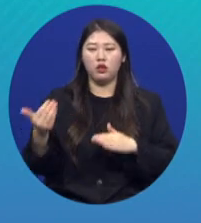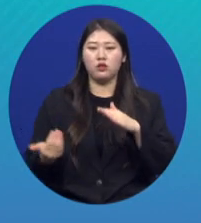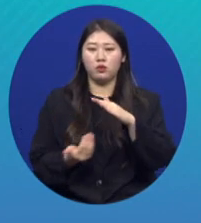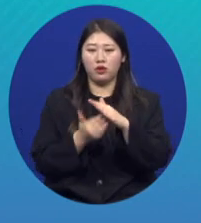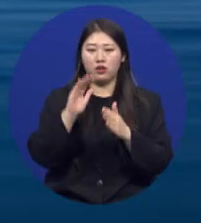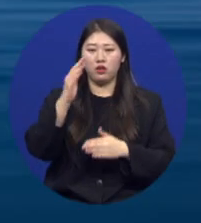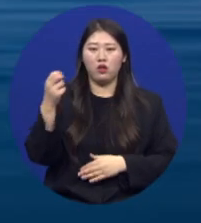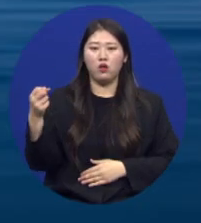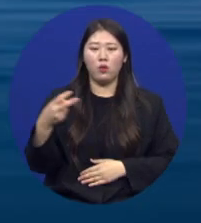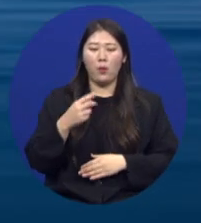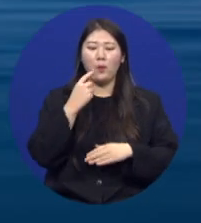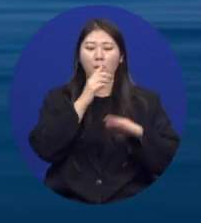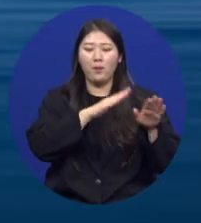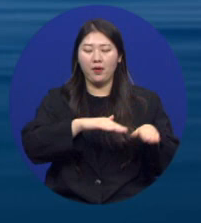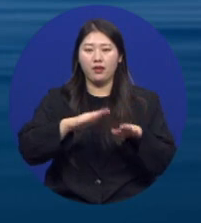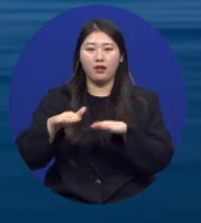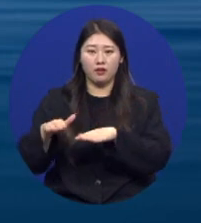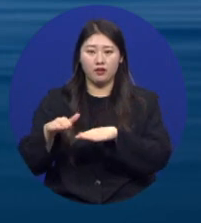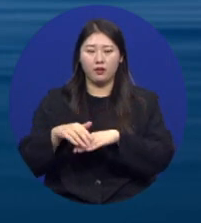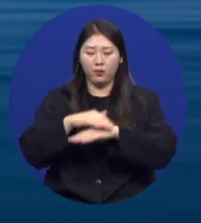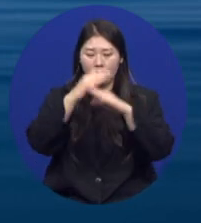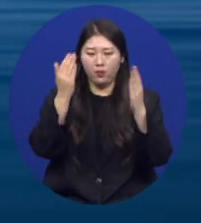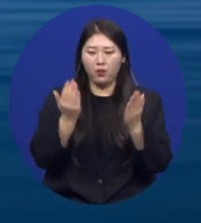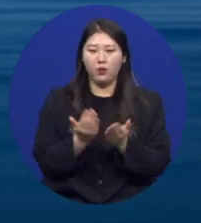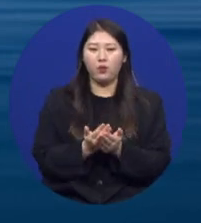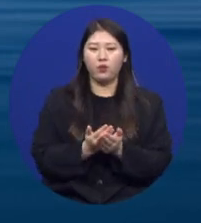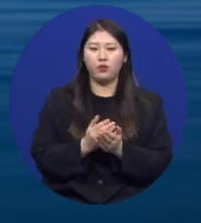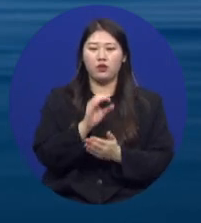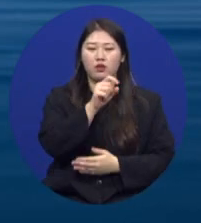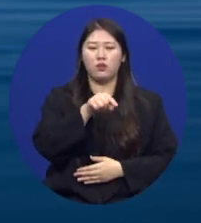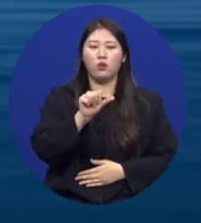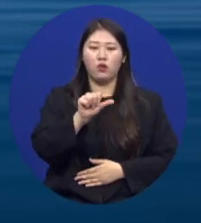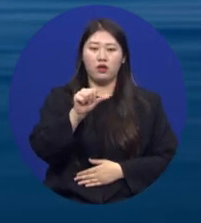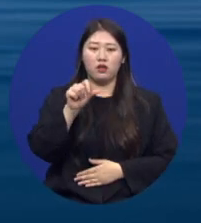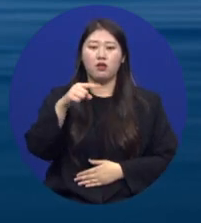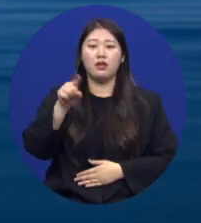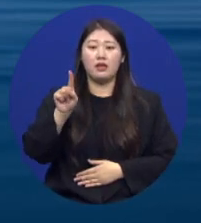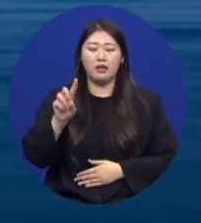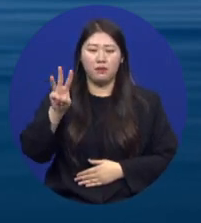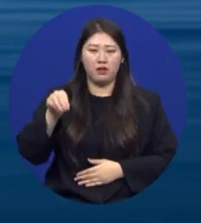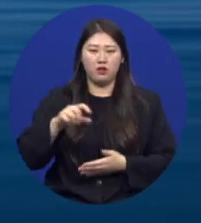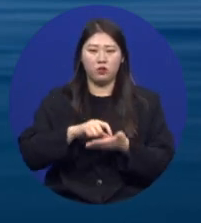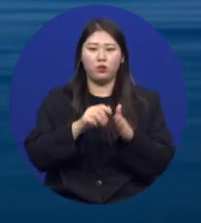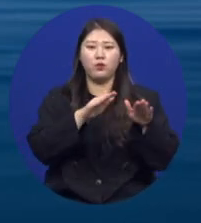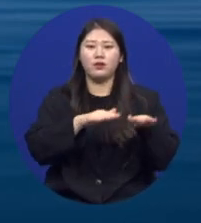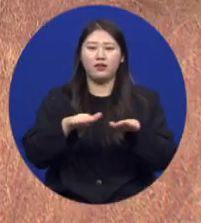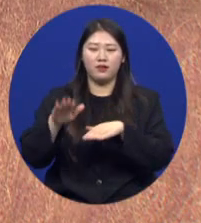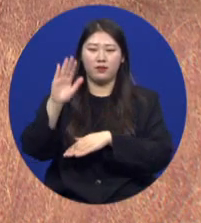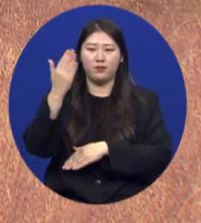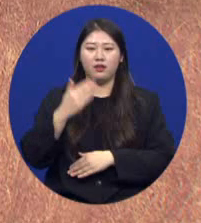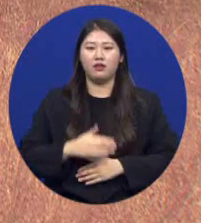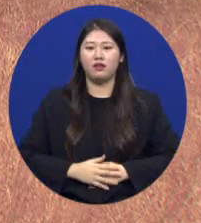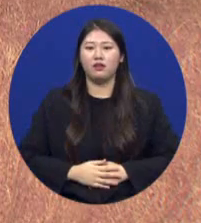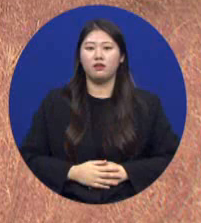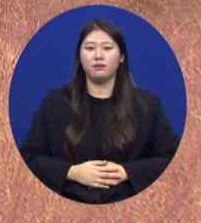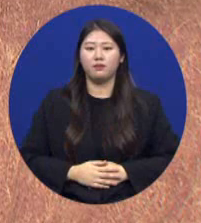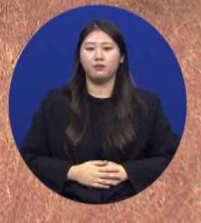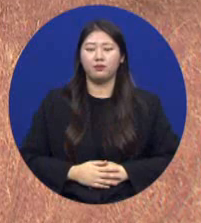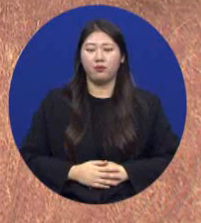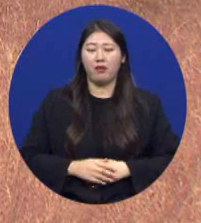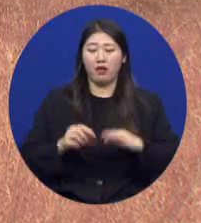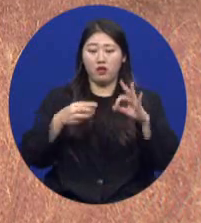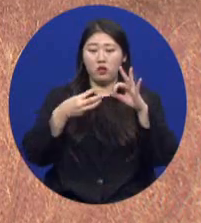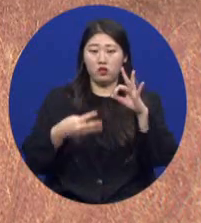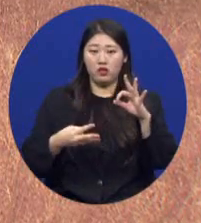올라가겠고요. 바다의 물결은 제주 전 해상에서 0.5에서 1m 안팎으로 잔잔하게 일겠습니다. 개천절